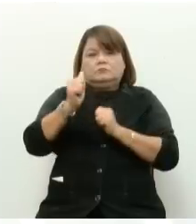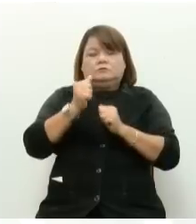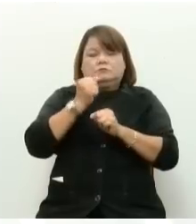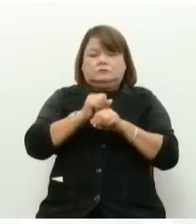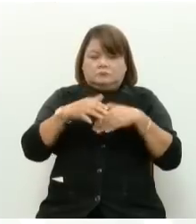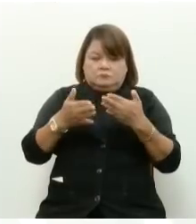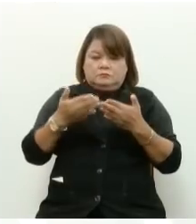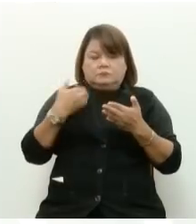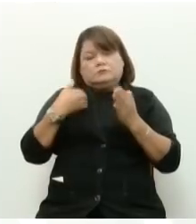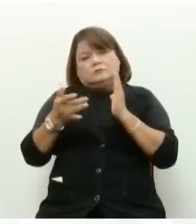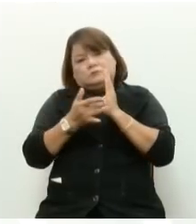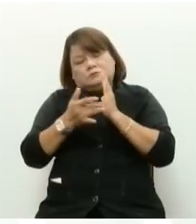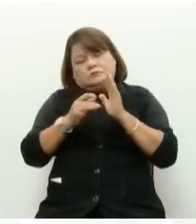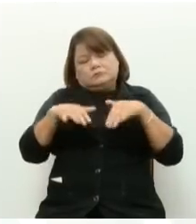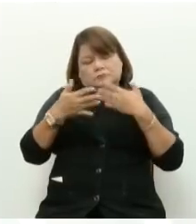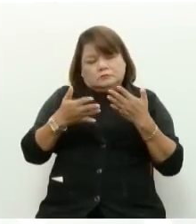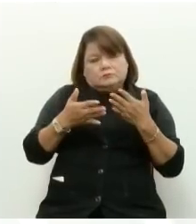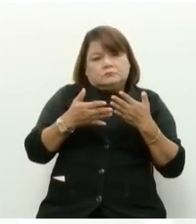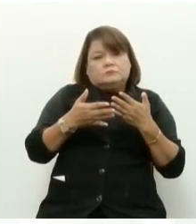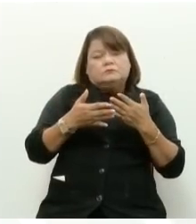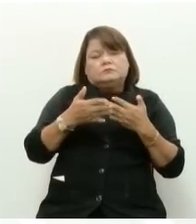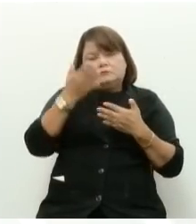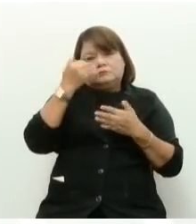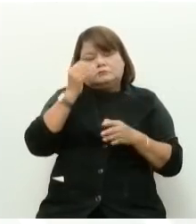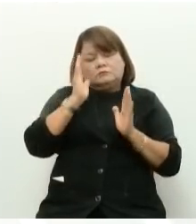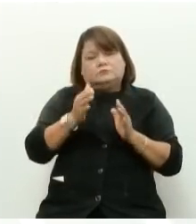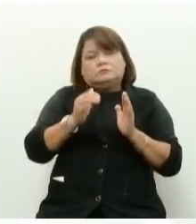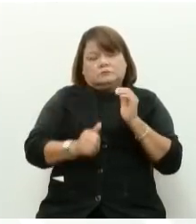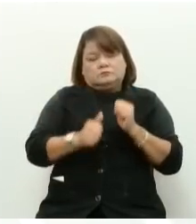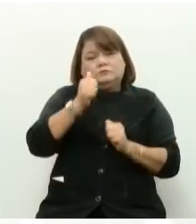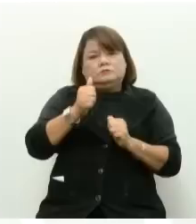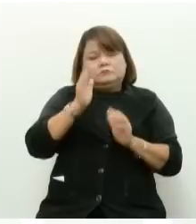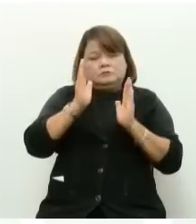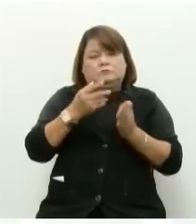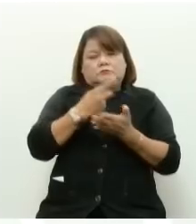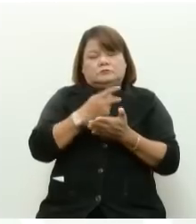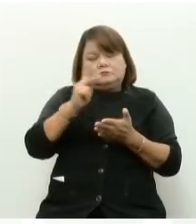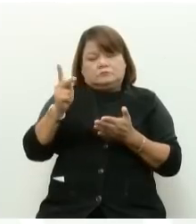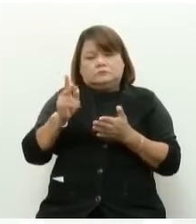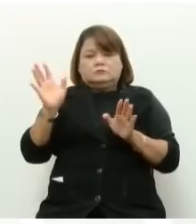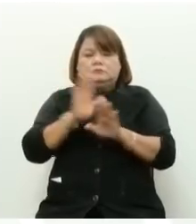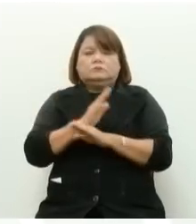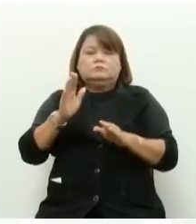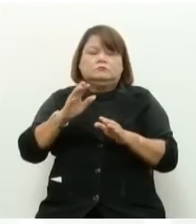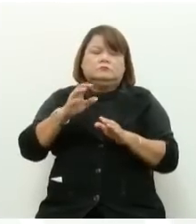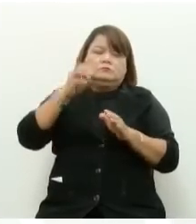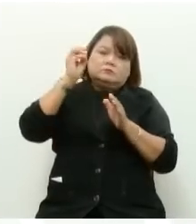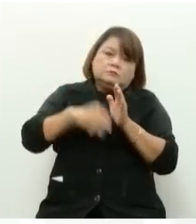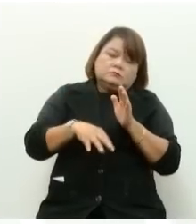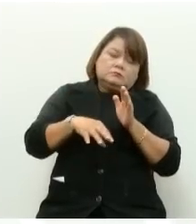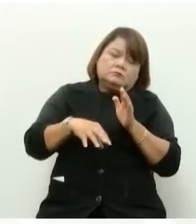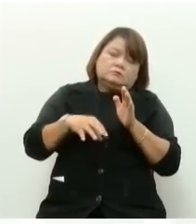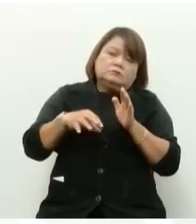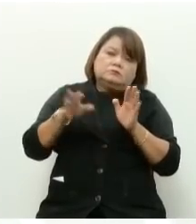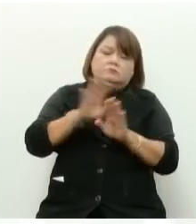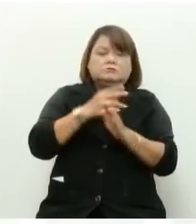รแล้วก็มีเทคนิคอย่างไรที่ทำไมคนที่ผ่านใช่คนเก่งกว่าหรือไม่หรือคนไม่ผ่านเนี่ยใช่ไม่เก่งไหมหรือว่